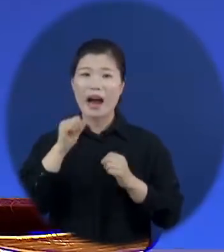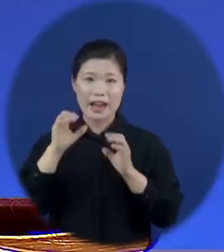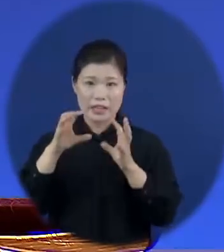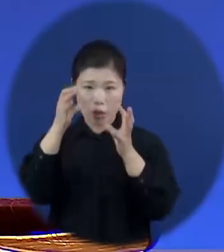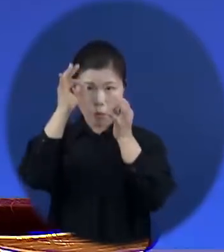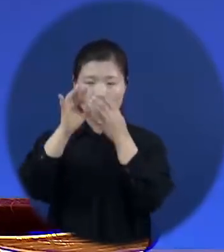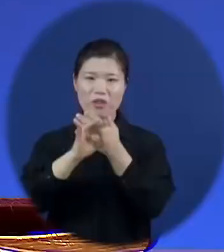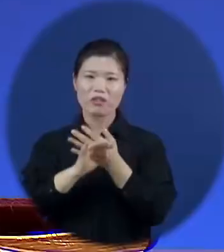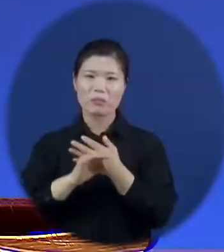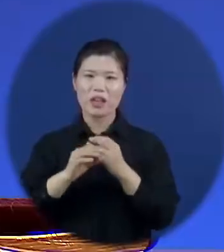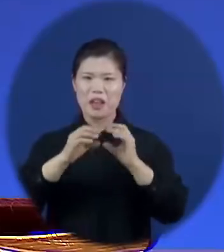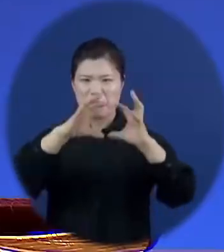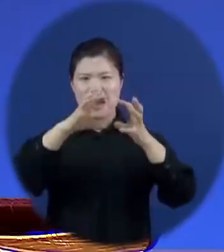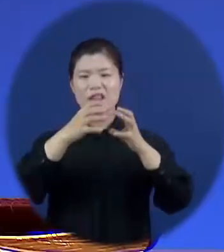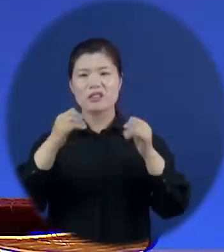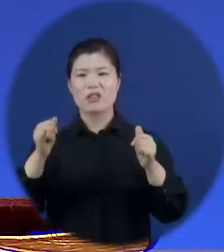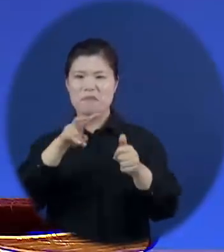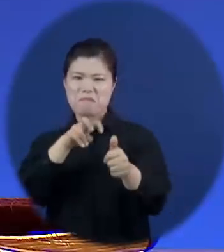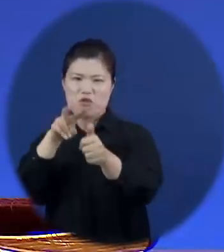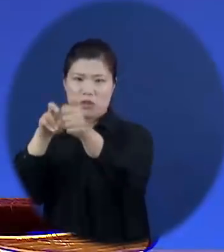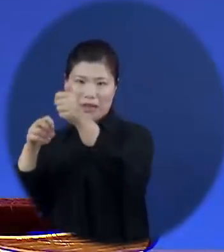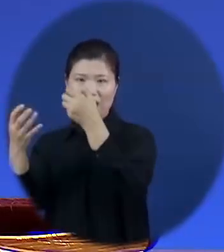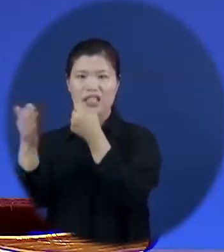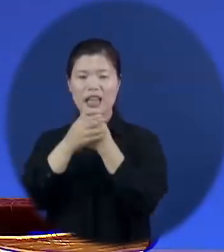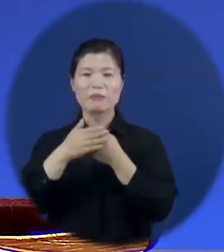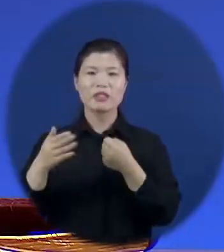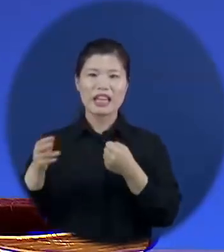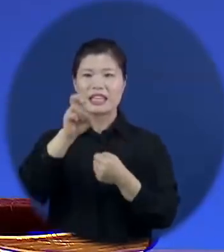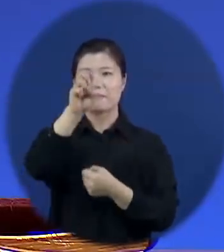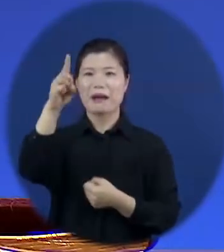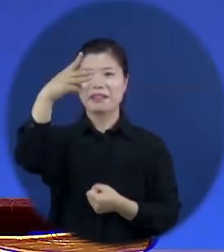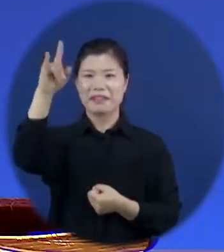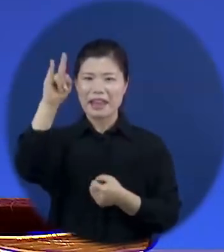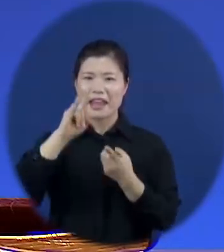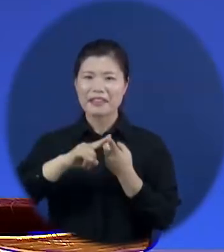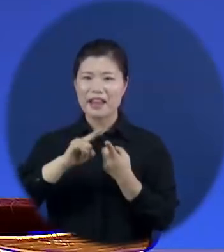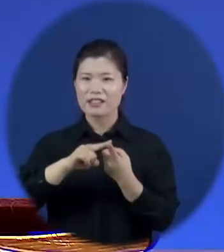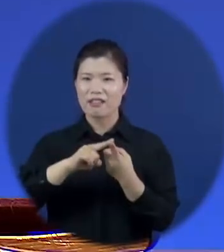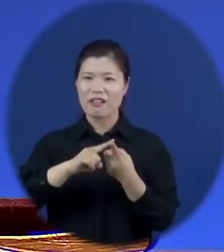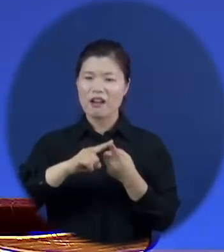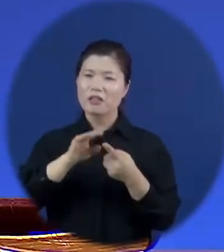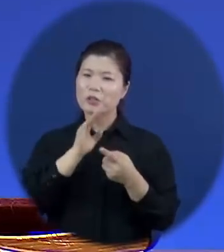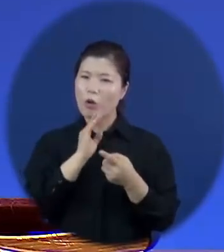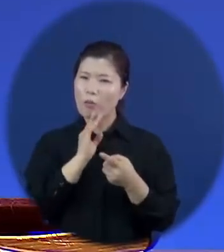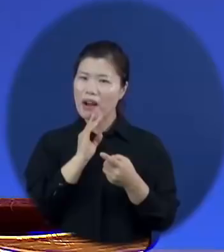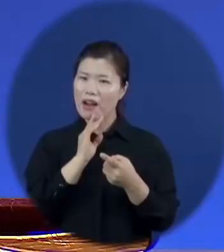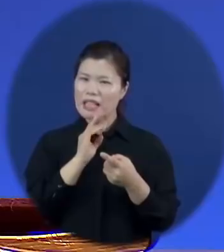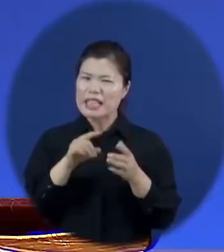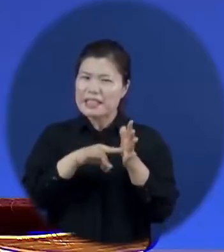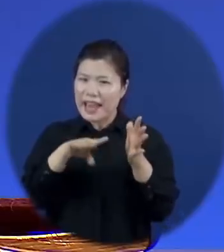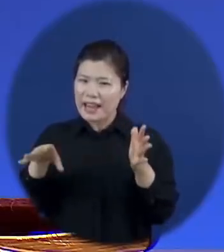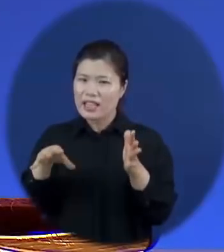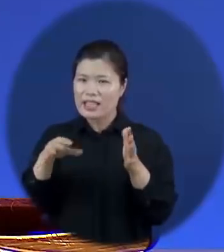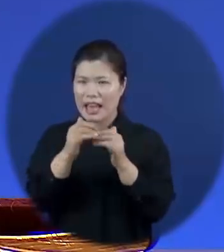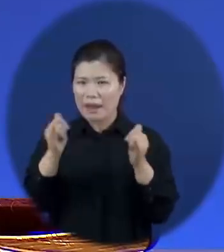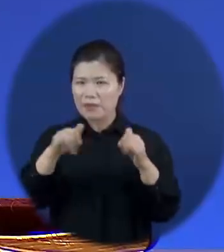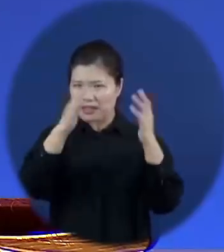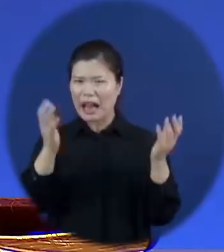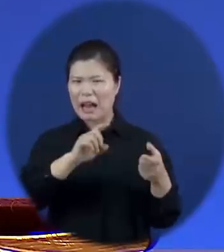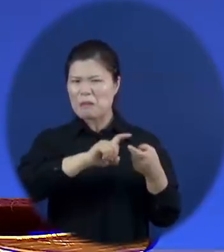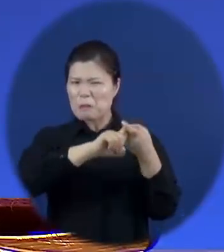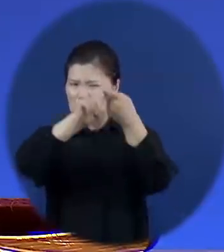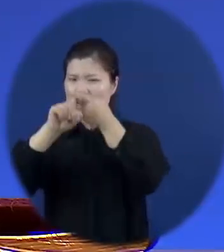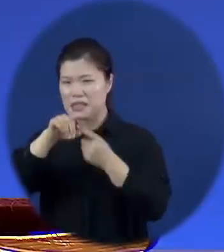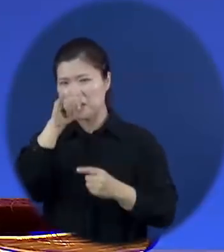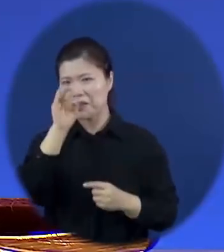그리고 백성들의 미움을 받는 자들로서 동지의식을 갖고 연합체를 이루고 있었을 것이라고 추측을